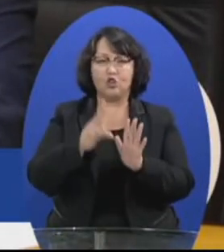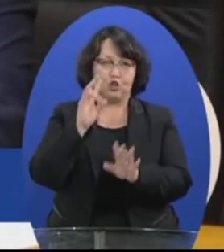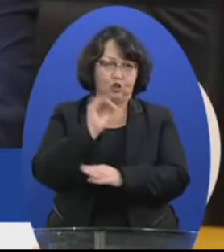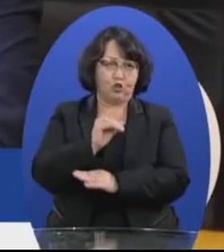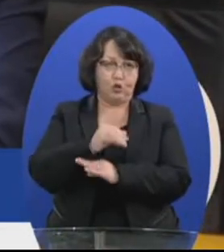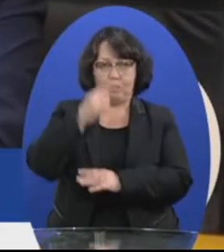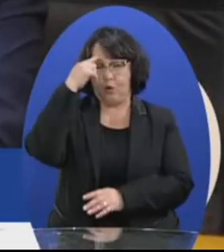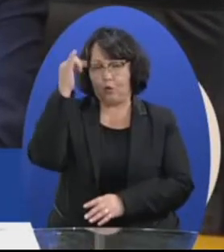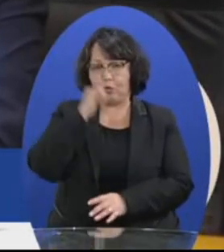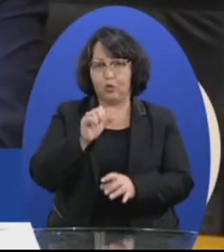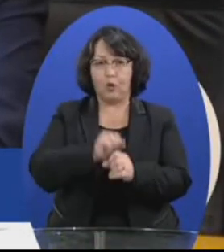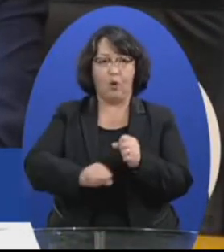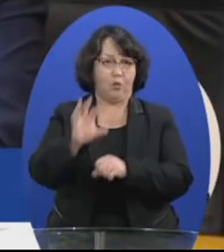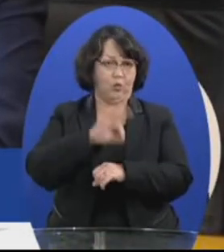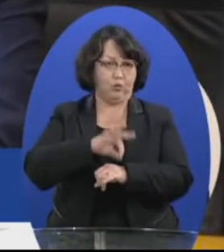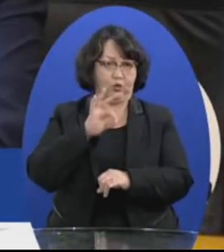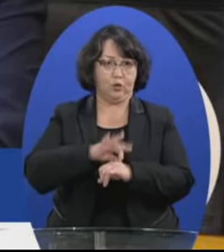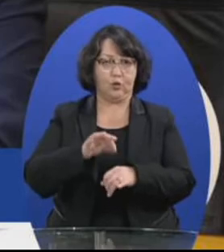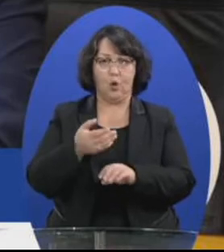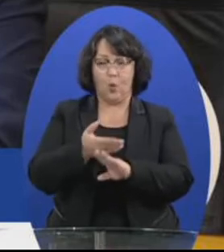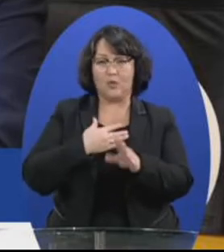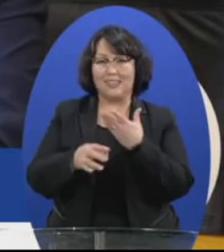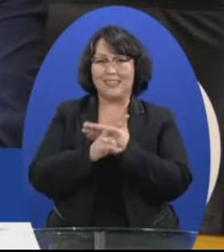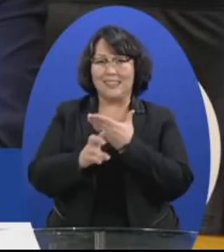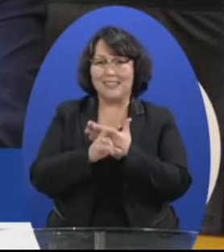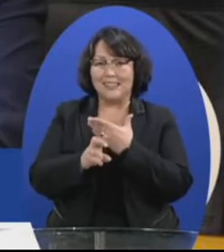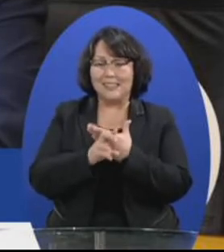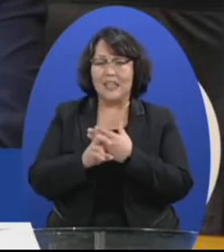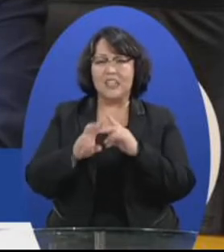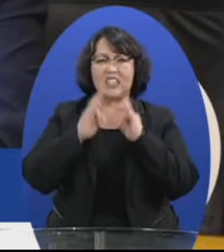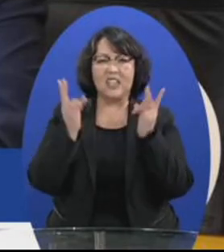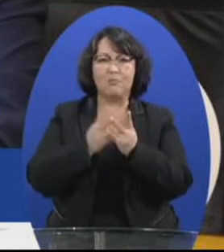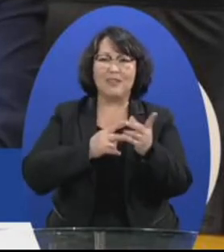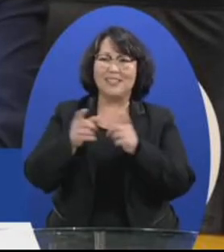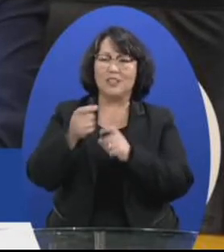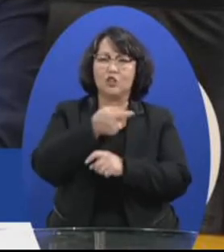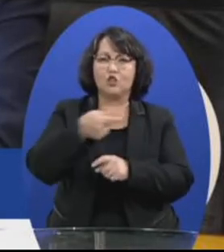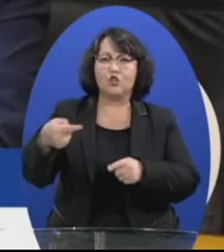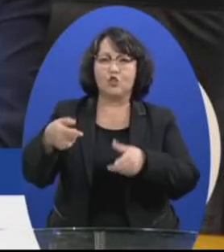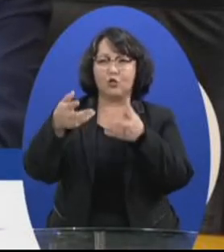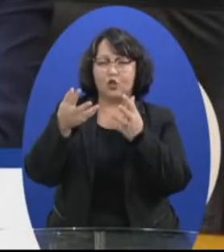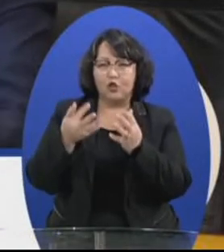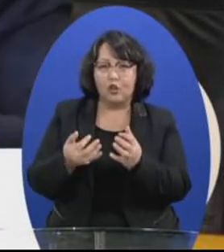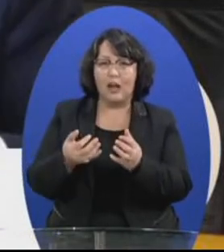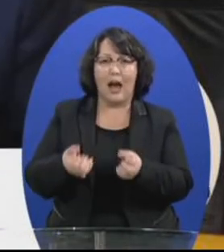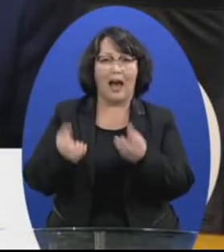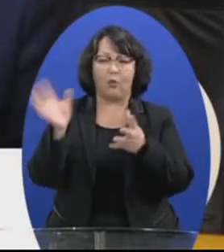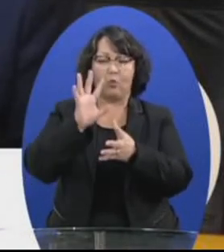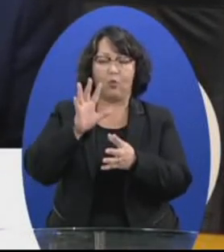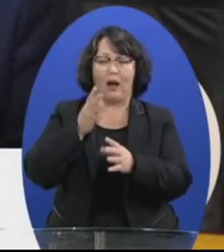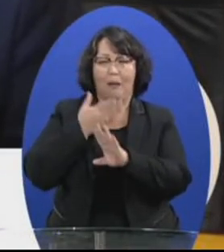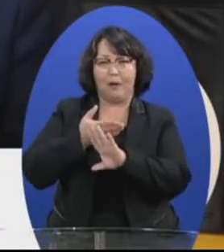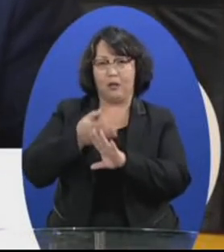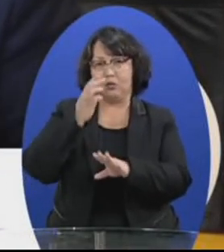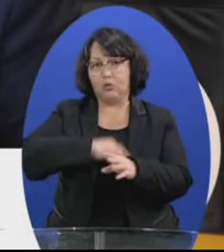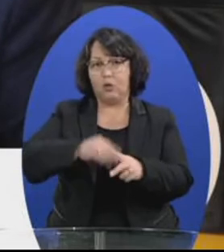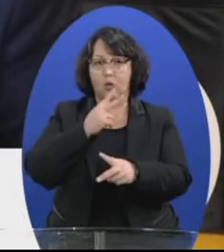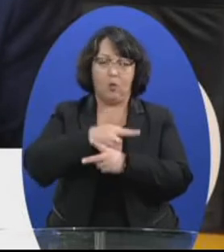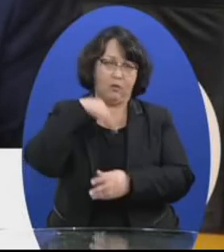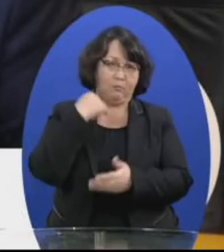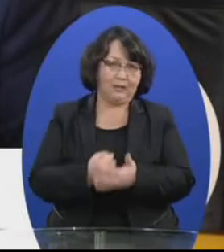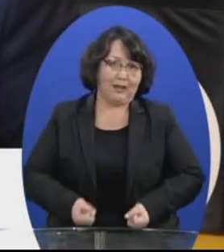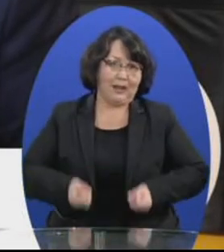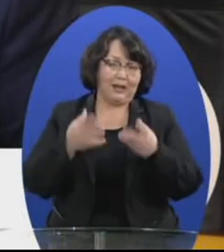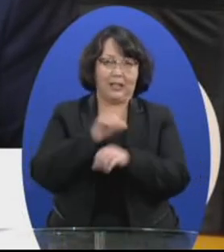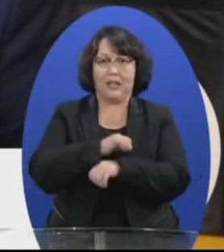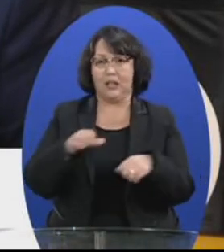цар тахлаас урьдчилан сэргийлэх тэмцэх нийгмийн эдийн засгийн нөлөөллийг бууруулах тухай хуулийг батлан гаргасан. За энэ хуулиар иргэн